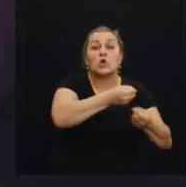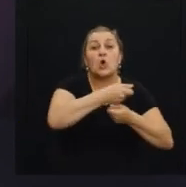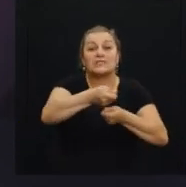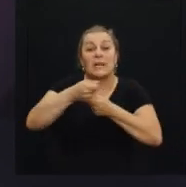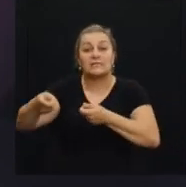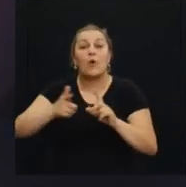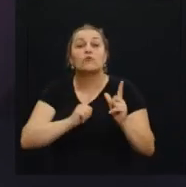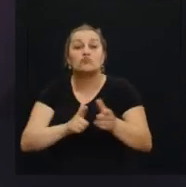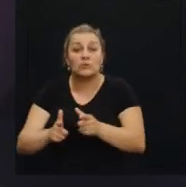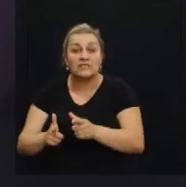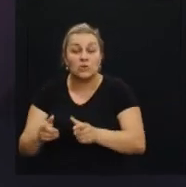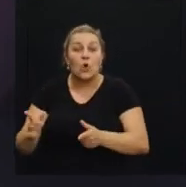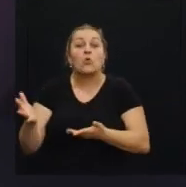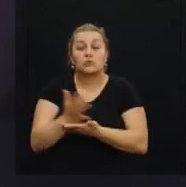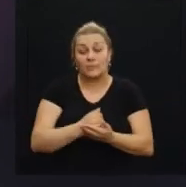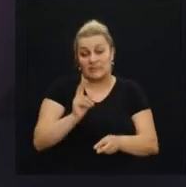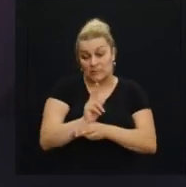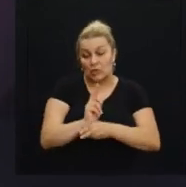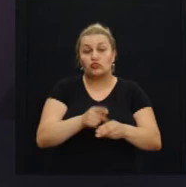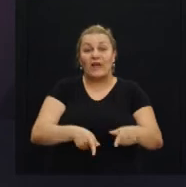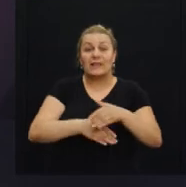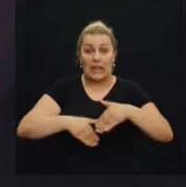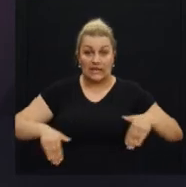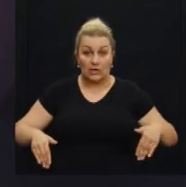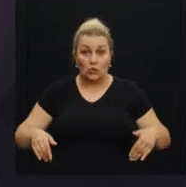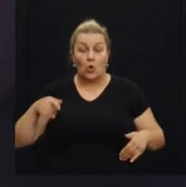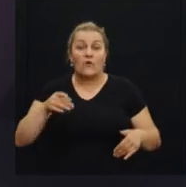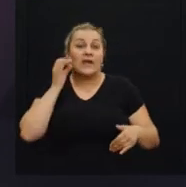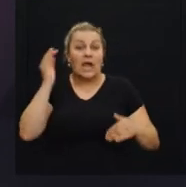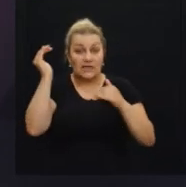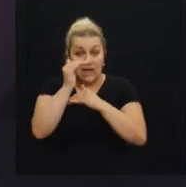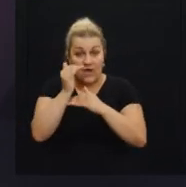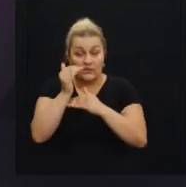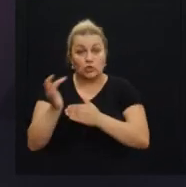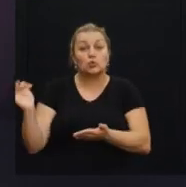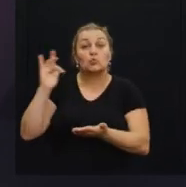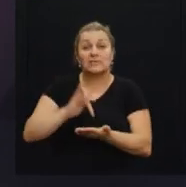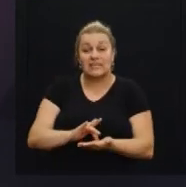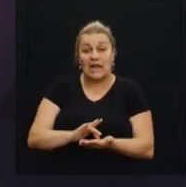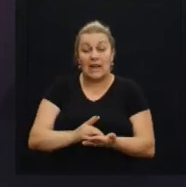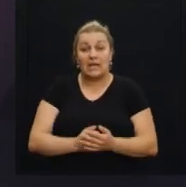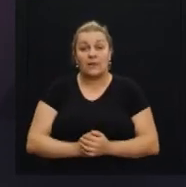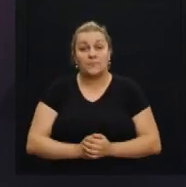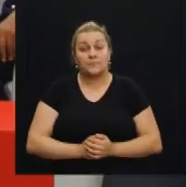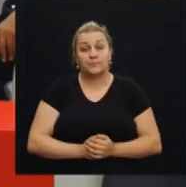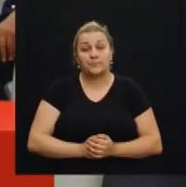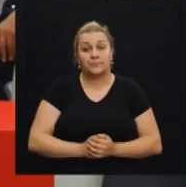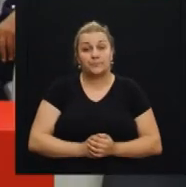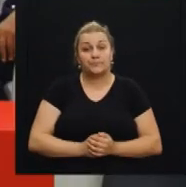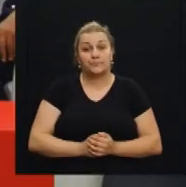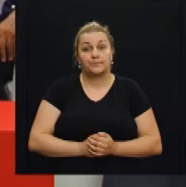gori. Tako da smo uspjeli liniju sačuvati. Taj dan na večer su stigli. Stigli